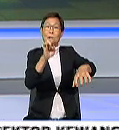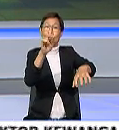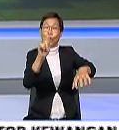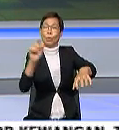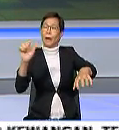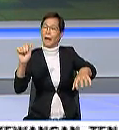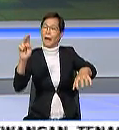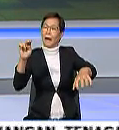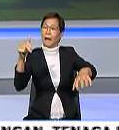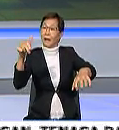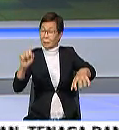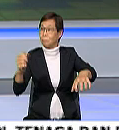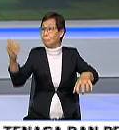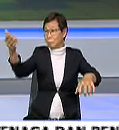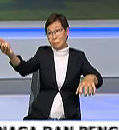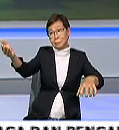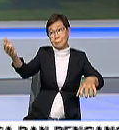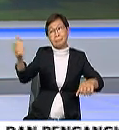perkongsian terkini daripada sana. Silakan Anas.